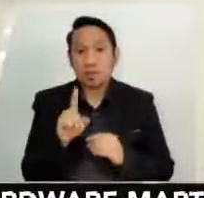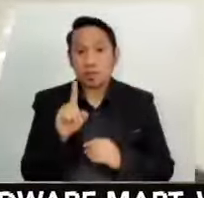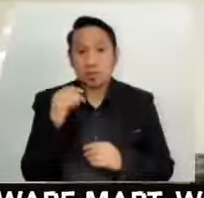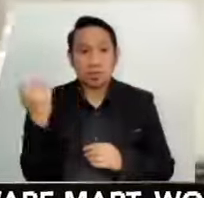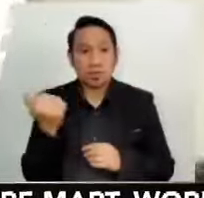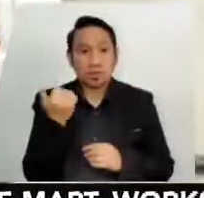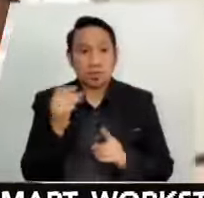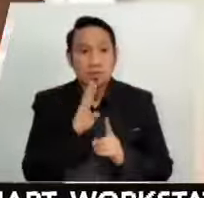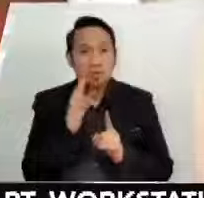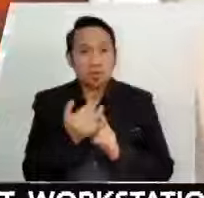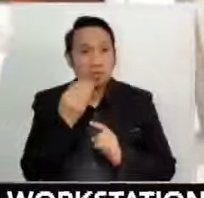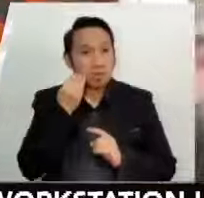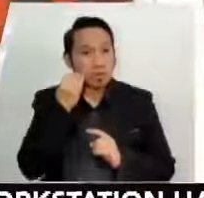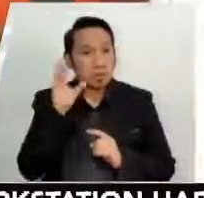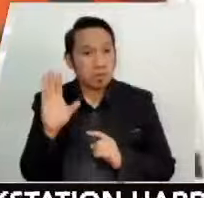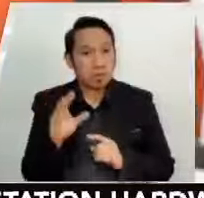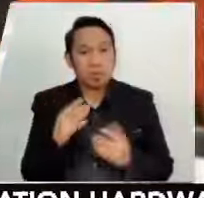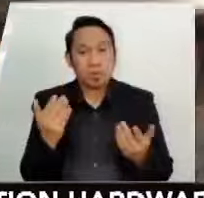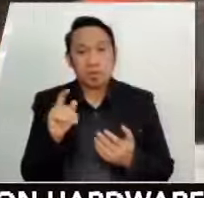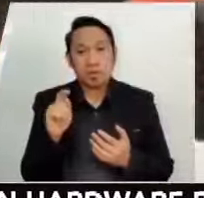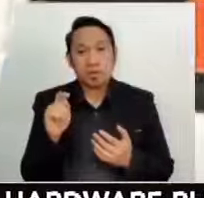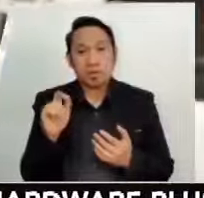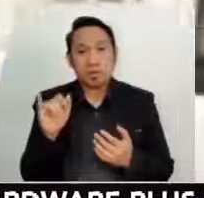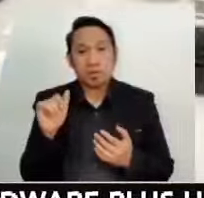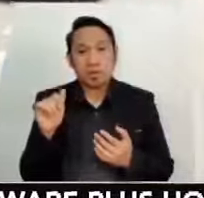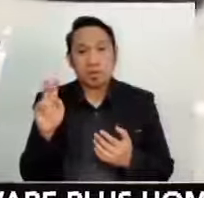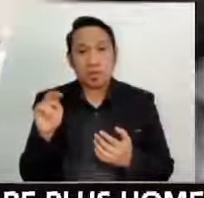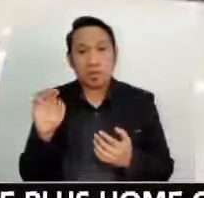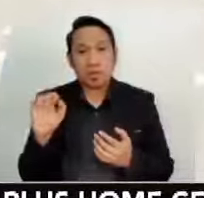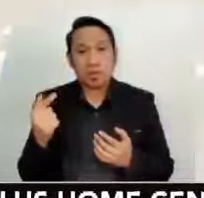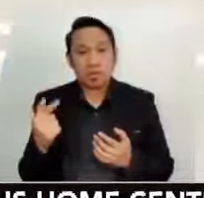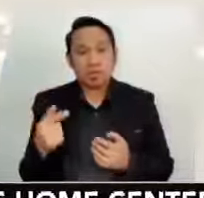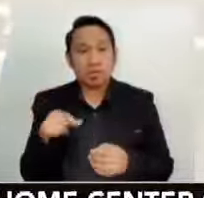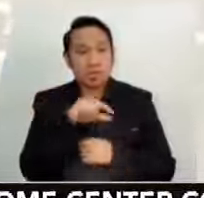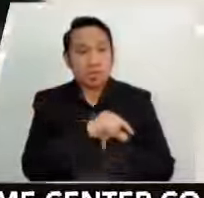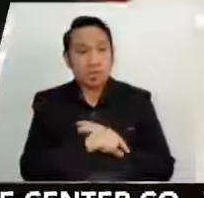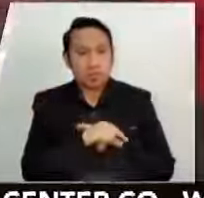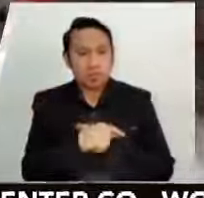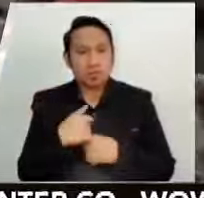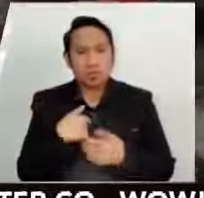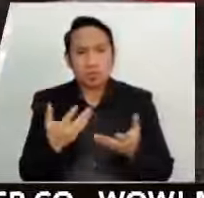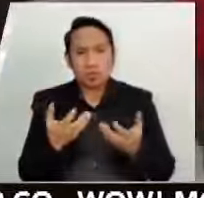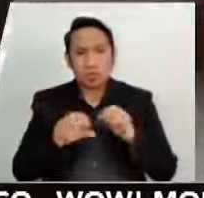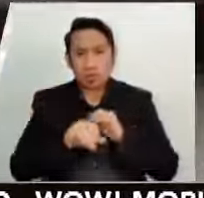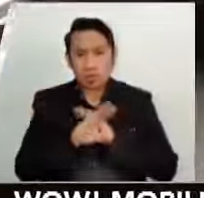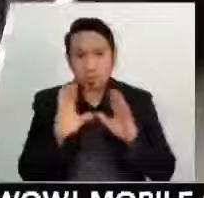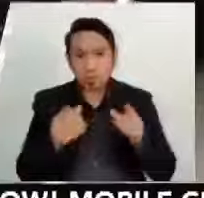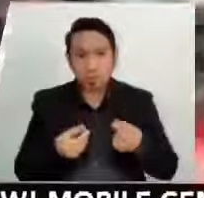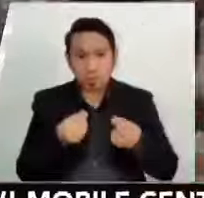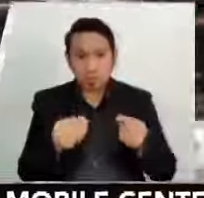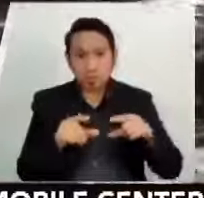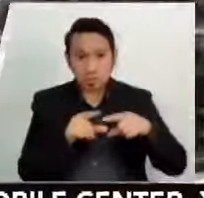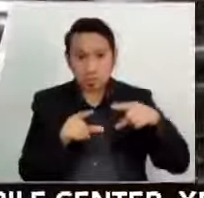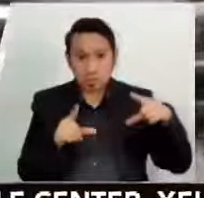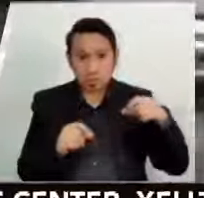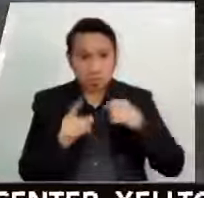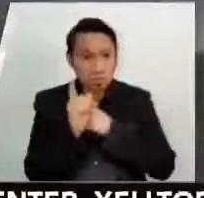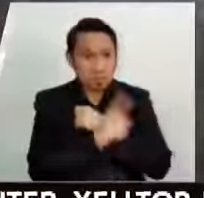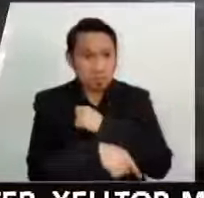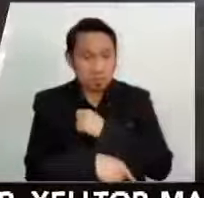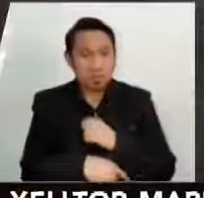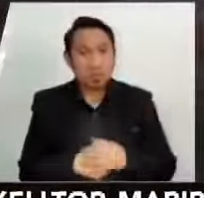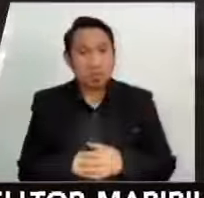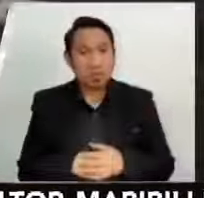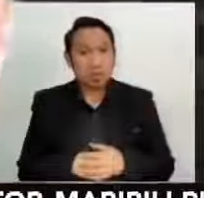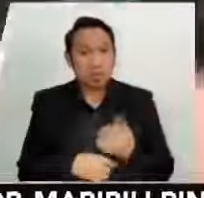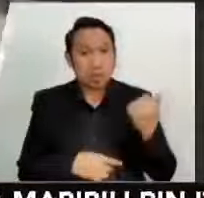naman ng Chaong Quezon at naghatid din ng pasyente. Linawin lamang natin yung mga natikitan na barangay ambulance po dito sa operasyon ng SAIC. Ito